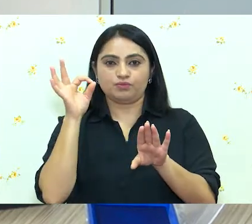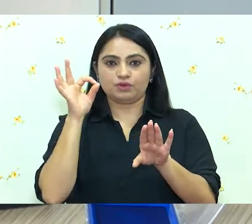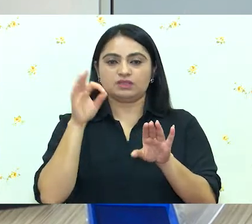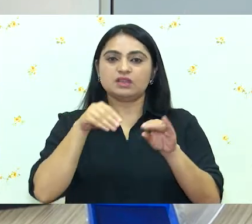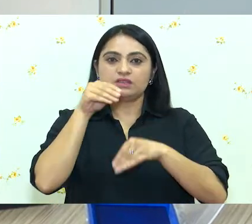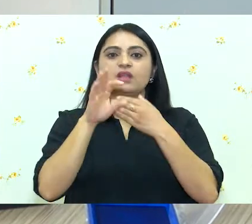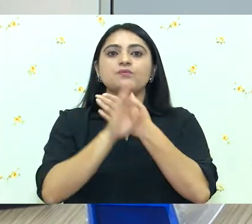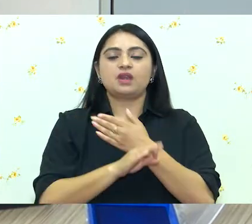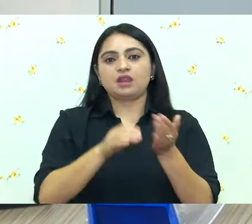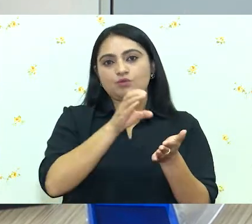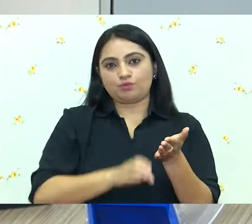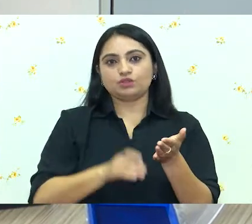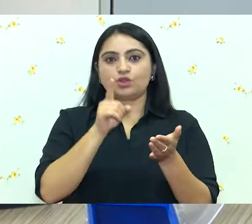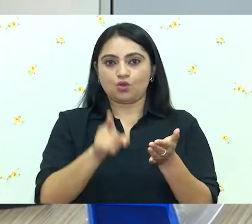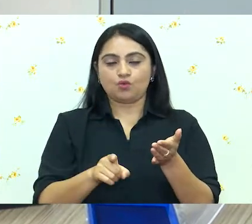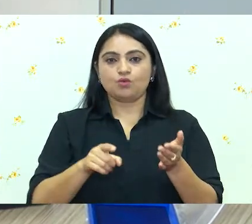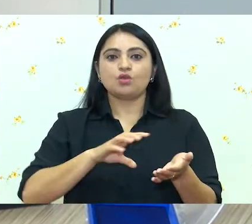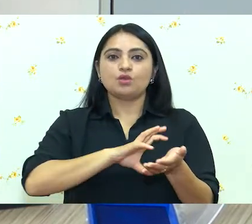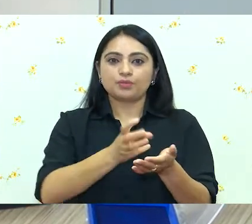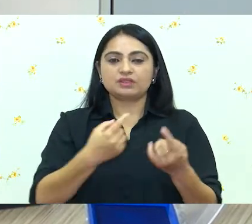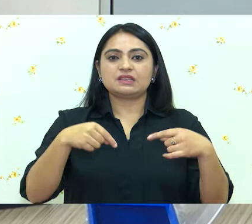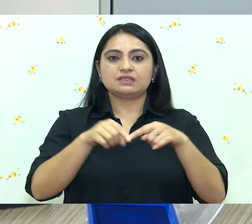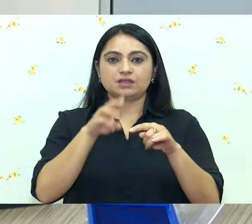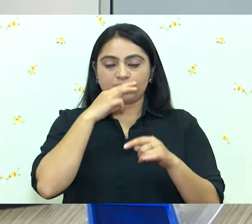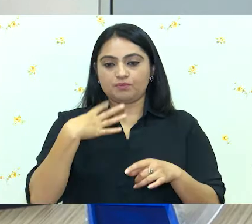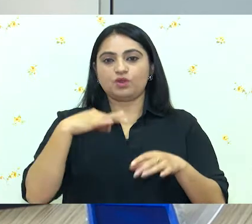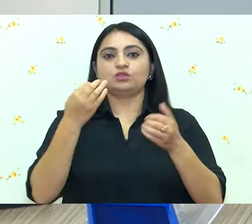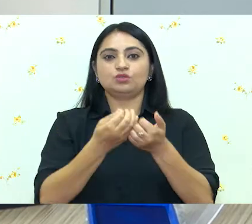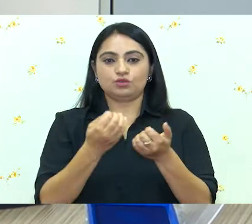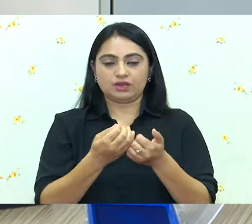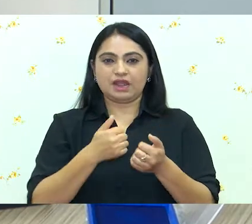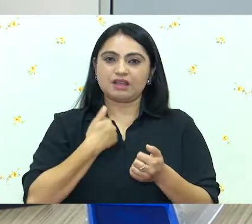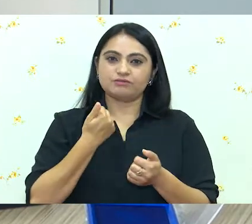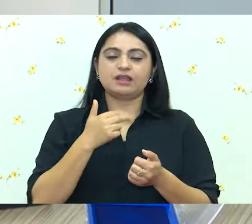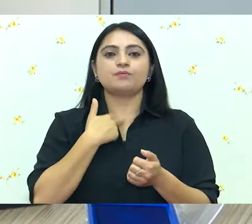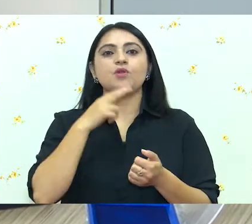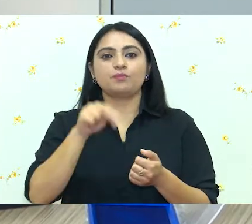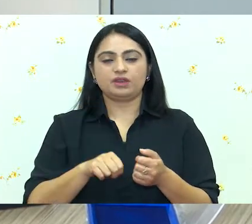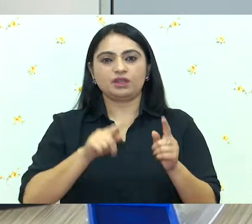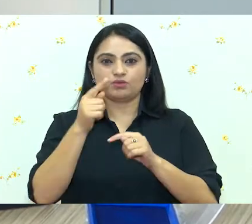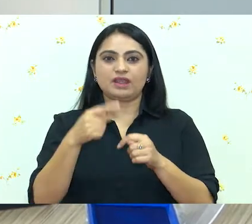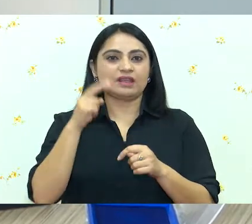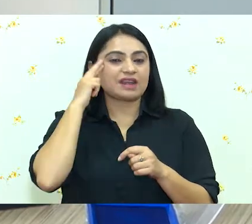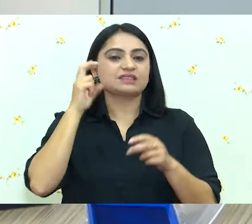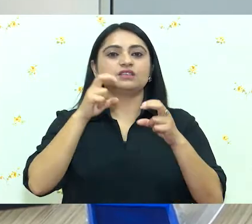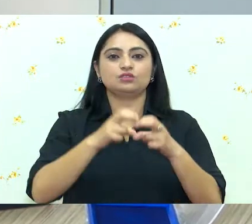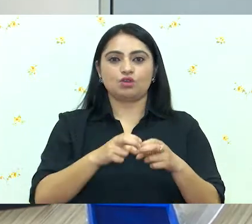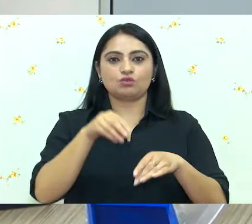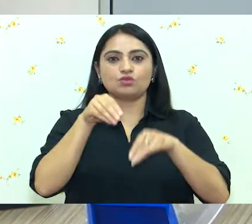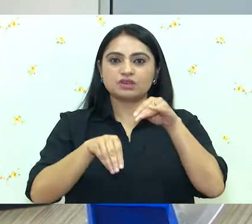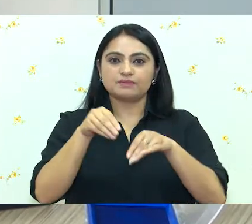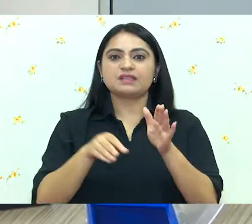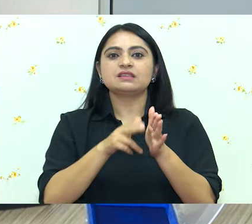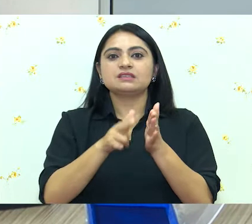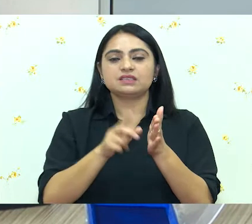प्रणालीतर्फको मतपत्र हो। प्रदेश सभामा प्रतिनिधित्व गर्ने आफूलाई मनपर्ने कुनै एक राजनीतिक दलको निर्वाचन चिन्हमा